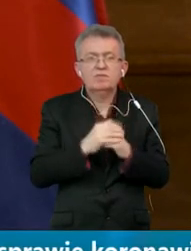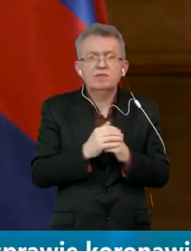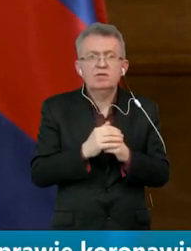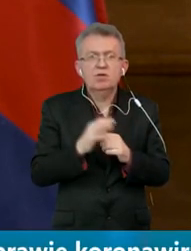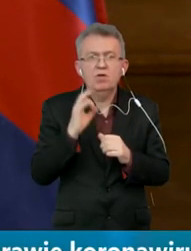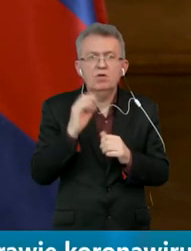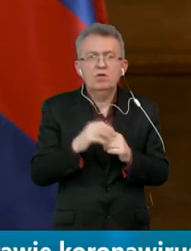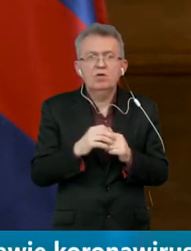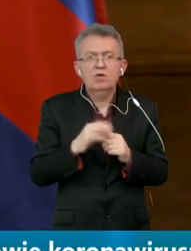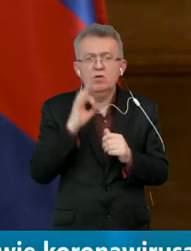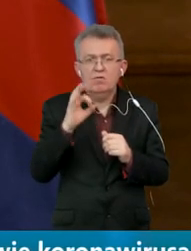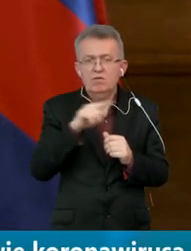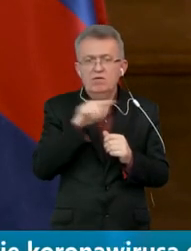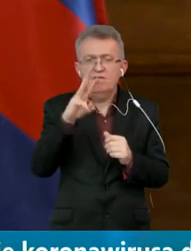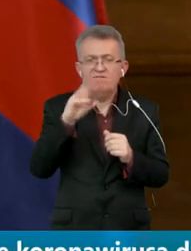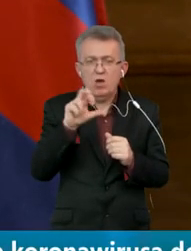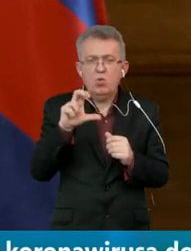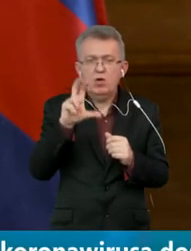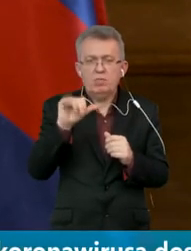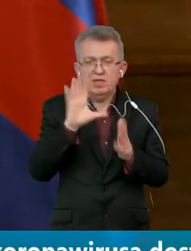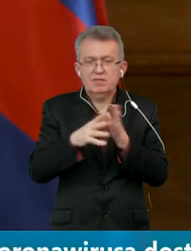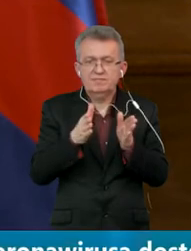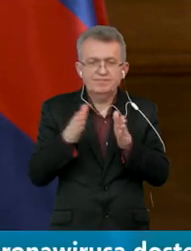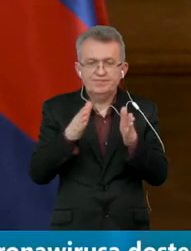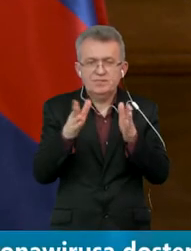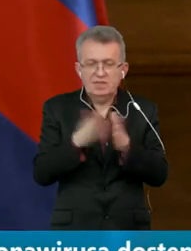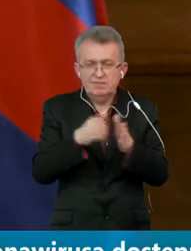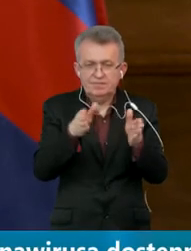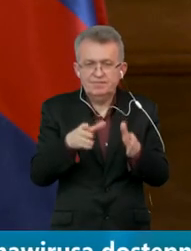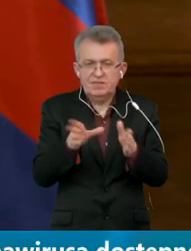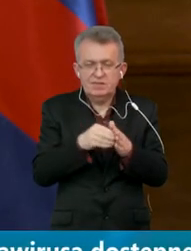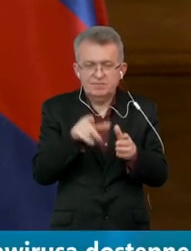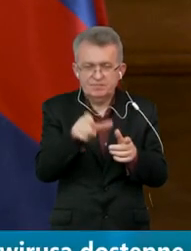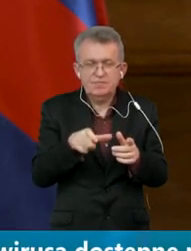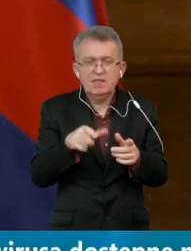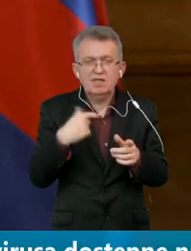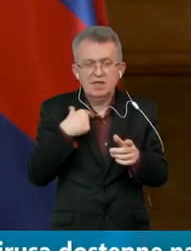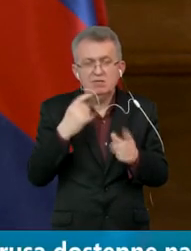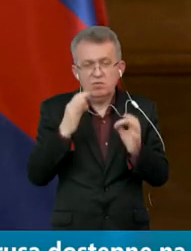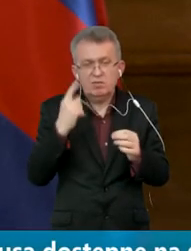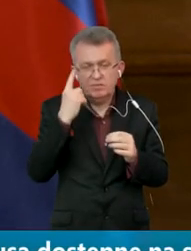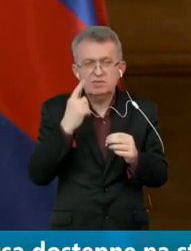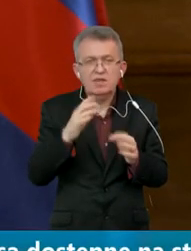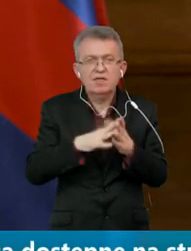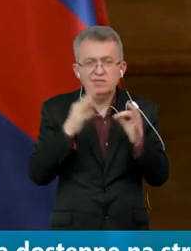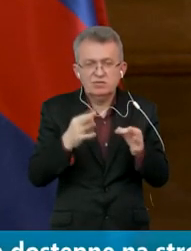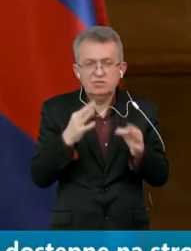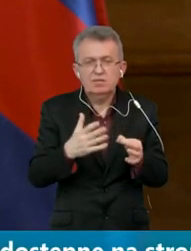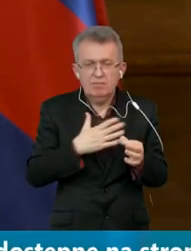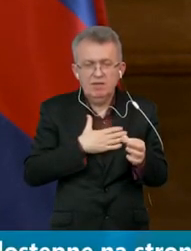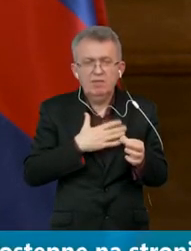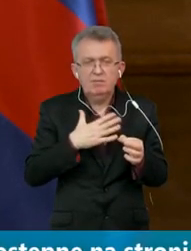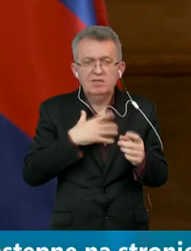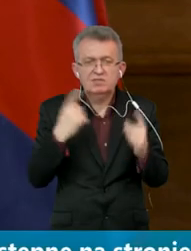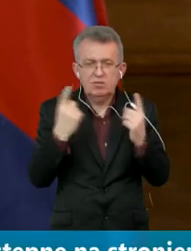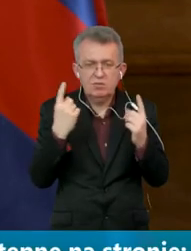o Wałach Chrobrego i Nabrzeżu. Rozumiem, że to Pan miał na myśli. Ja jestem dobrej myśli. Natomiast na dziś mamy tę